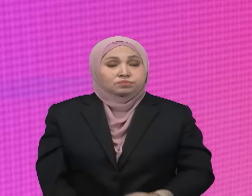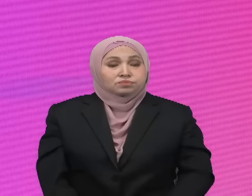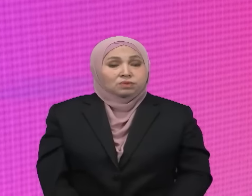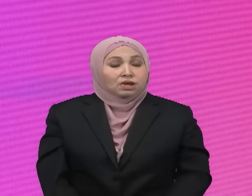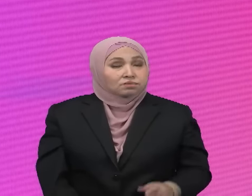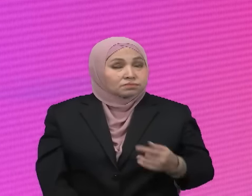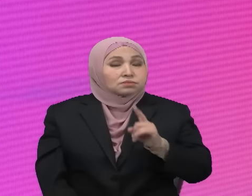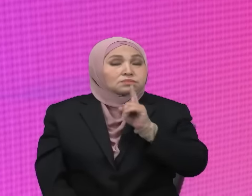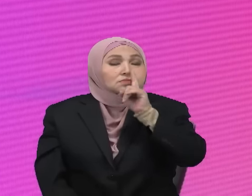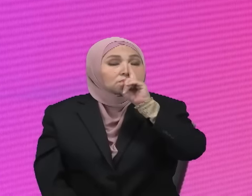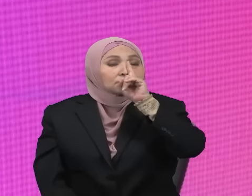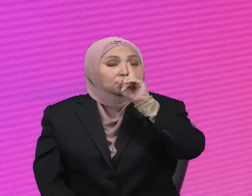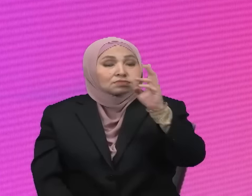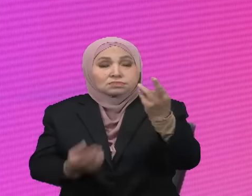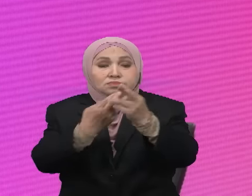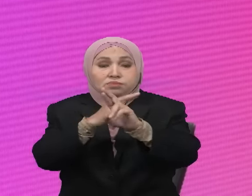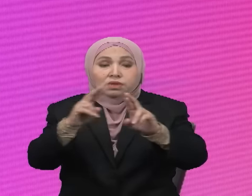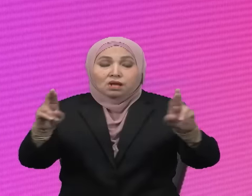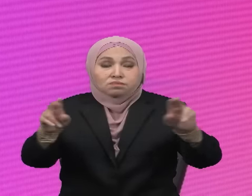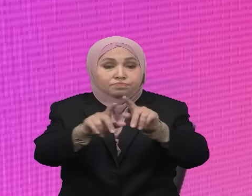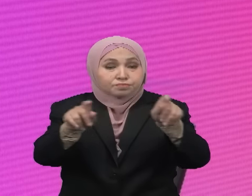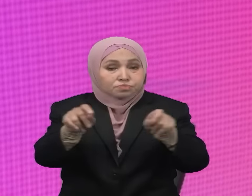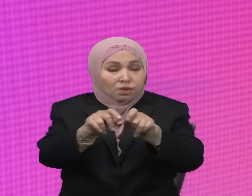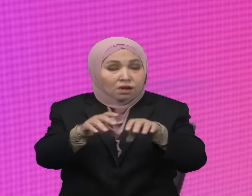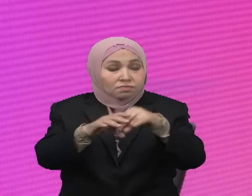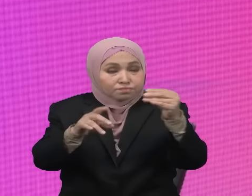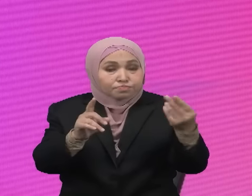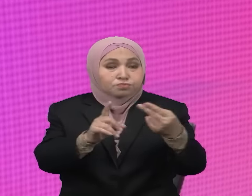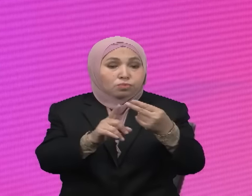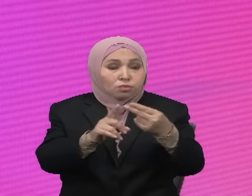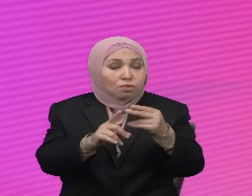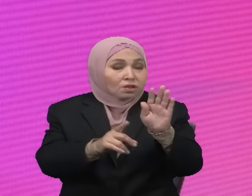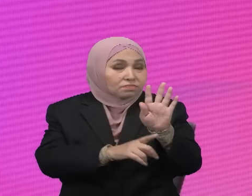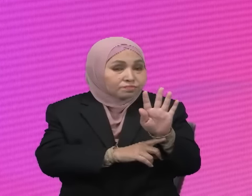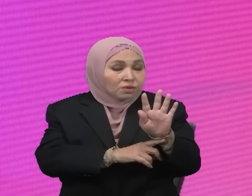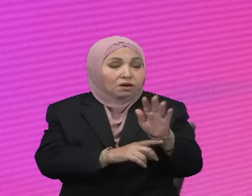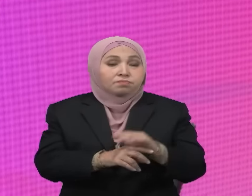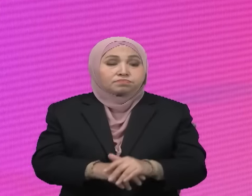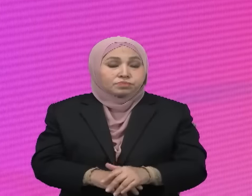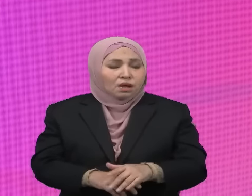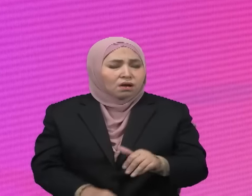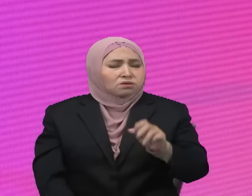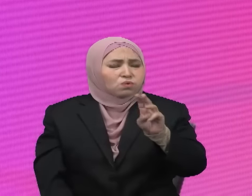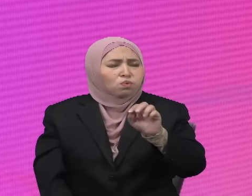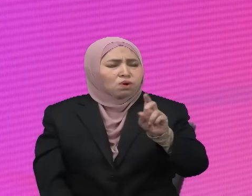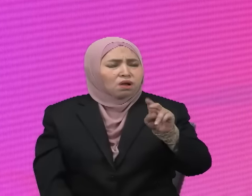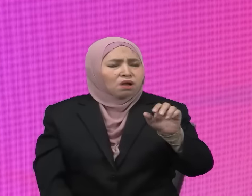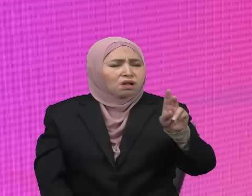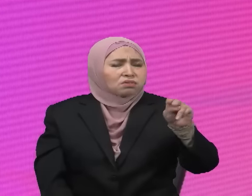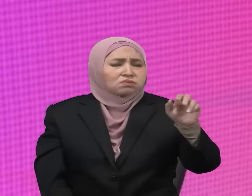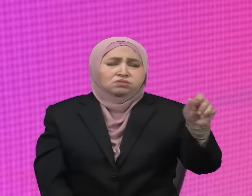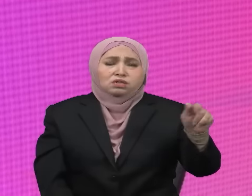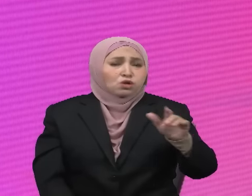Kita dengung tu, kita dah standby pada tempat makhraj syin itu. Kalau kita baca aduwa,